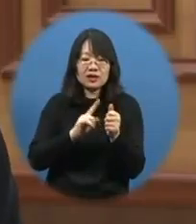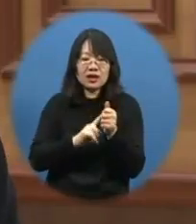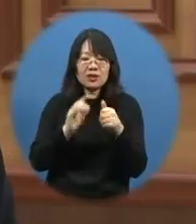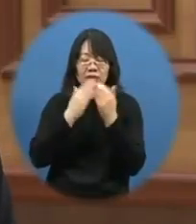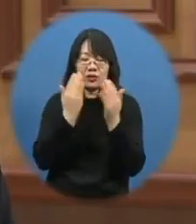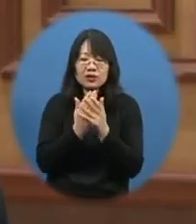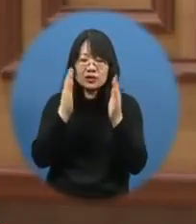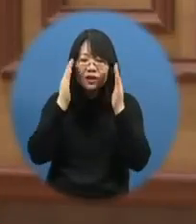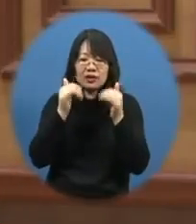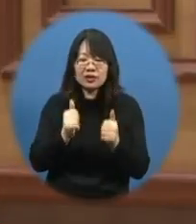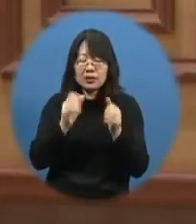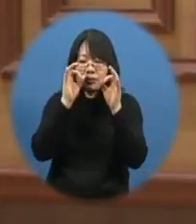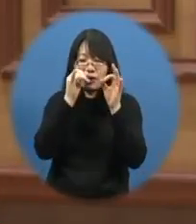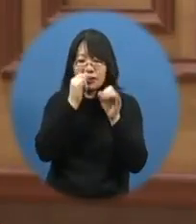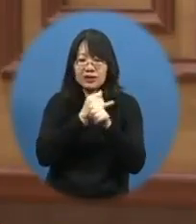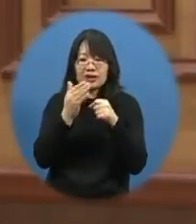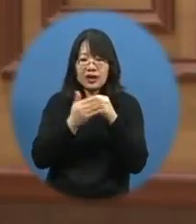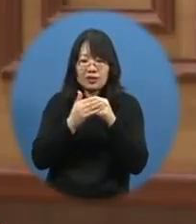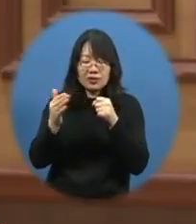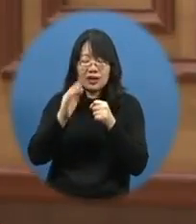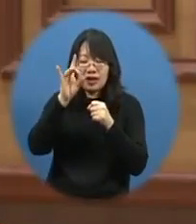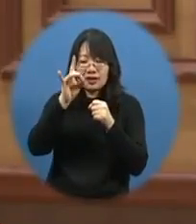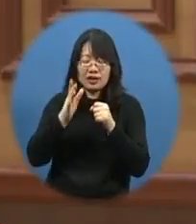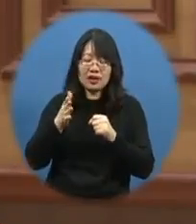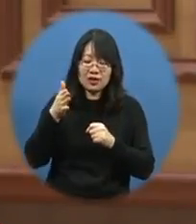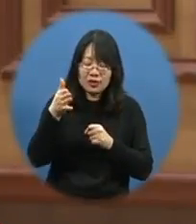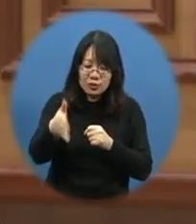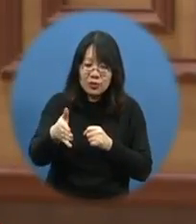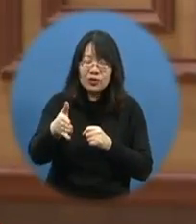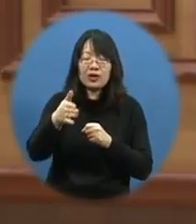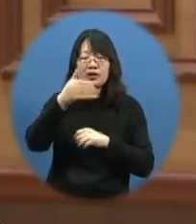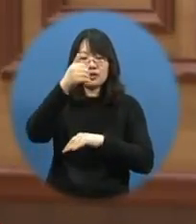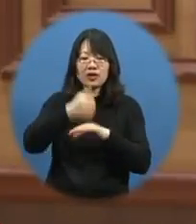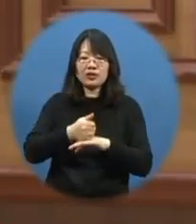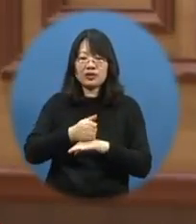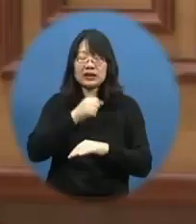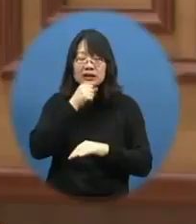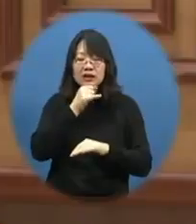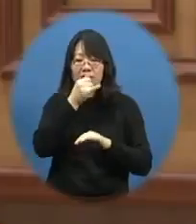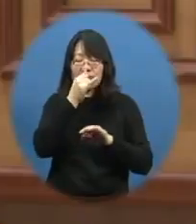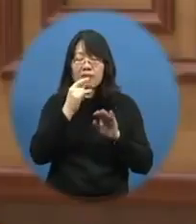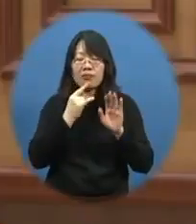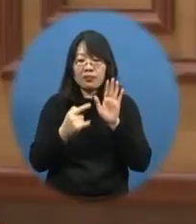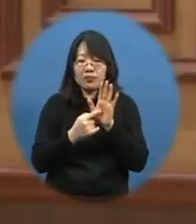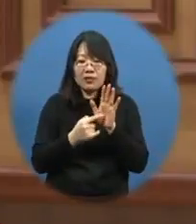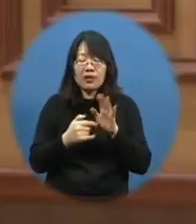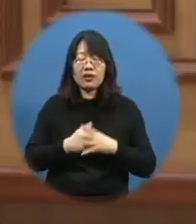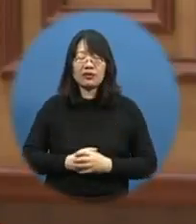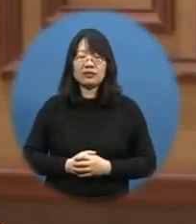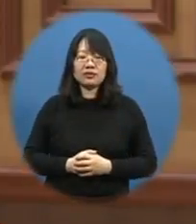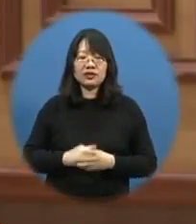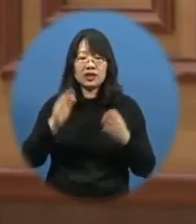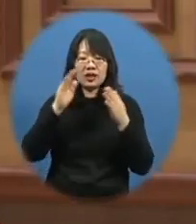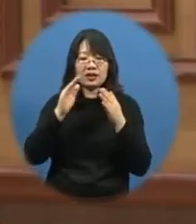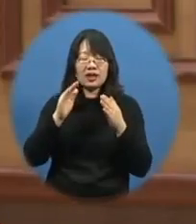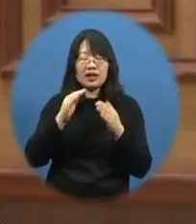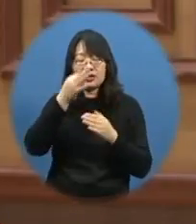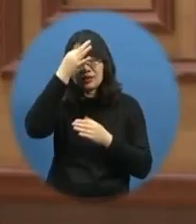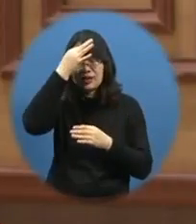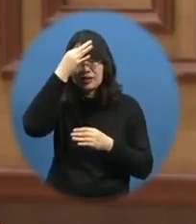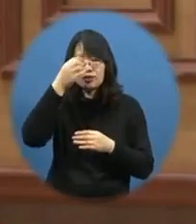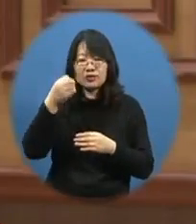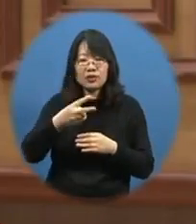모든 과도목의 시험을 봐서 일률적으로 성적을 내게 버리고 그렇죠. 수능 시험이 그런 그렇죠. 거죠. 모든 것을 푸는데 그건 학생의